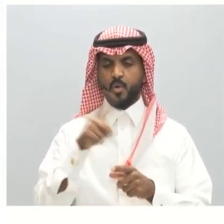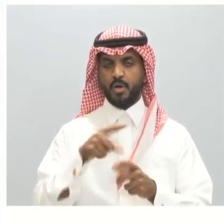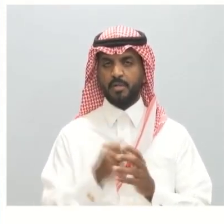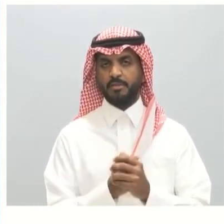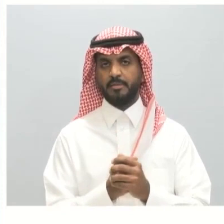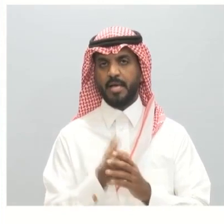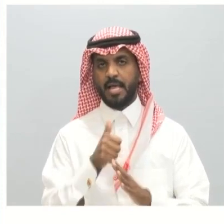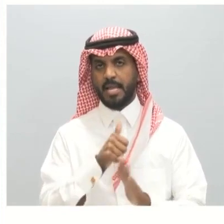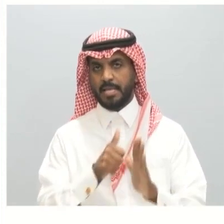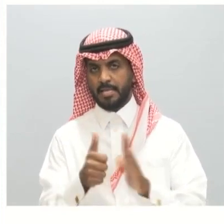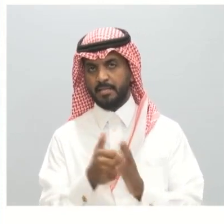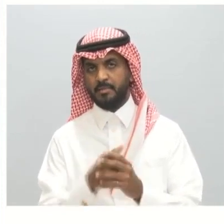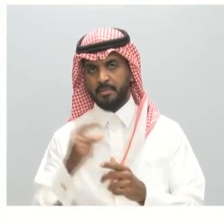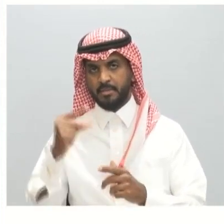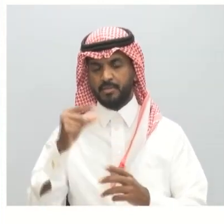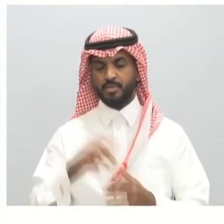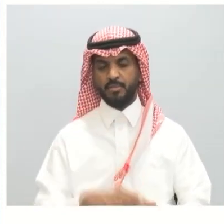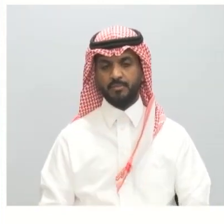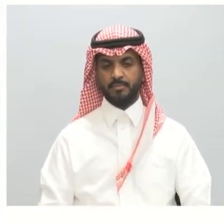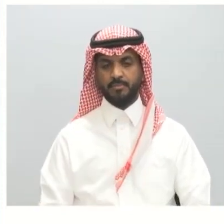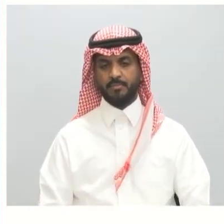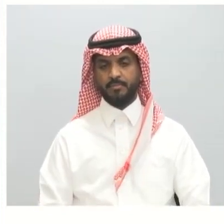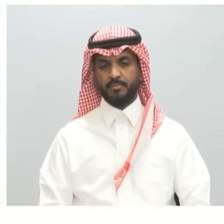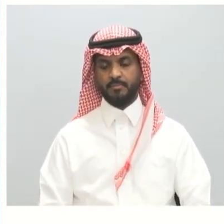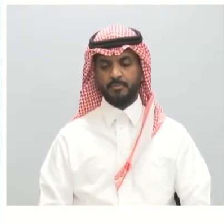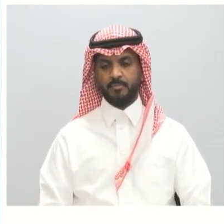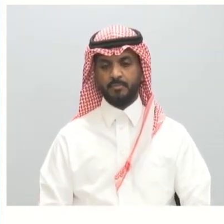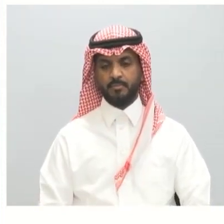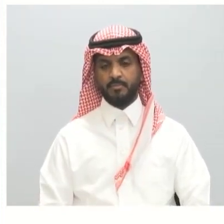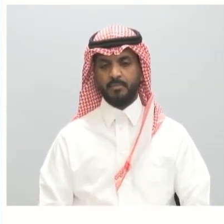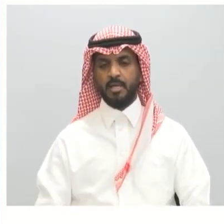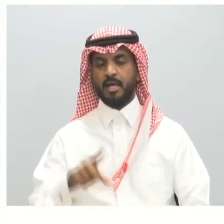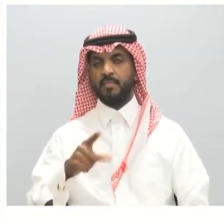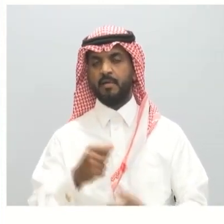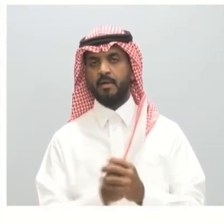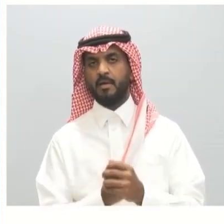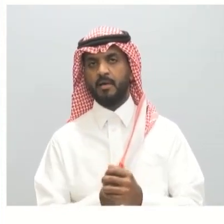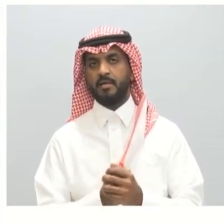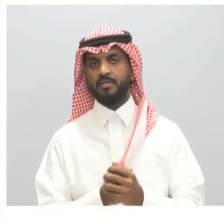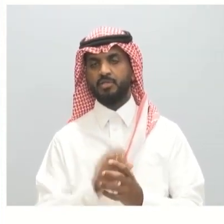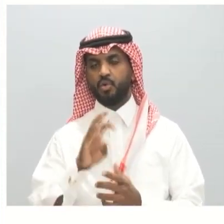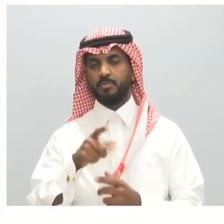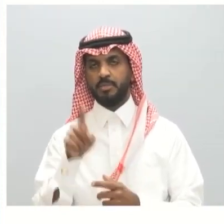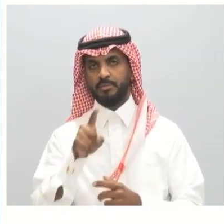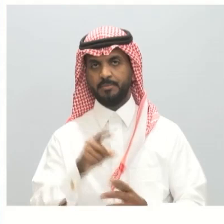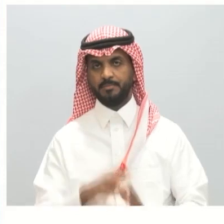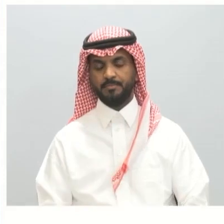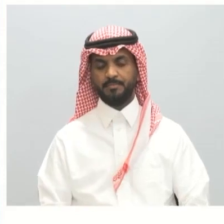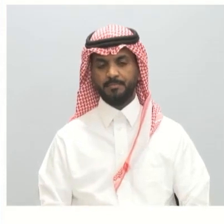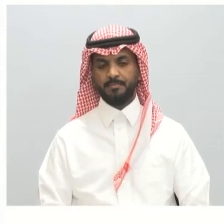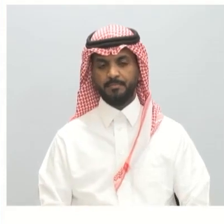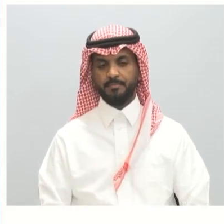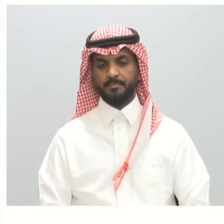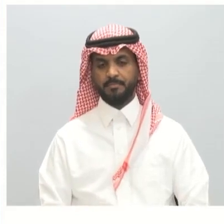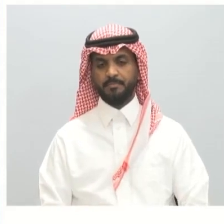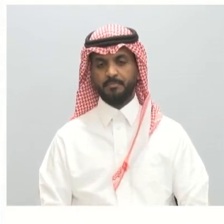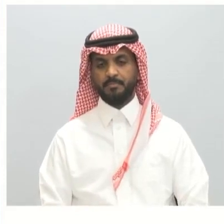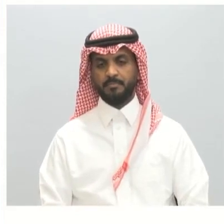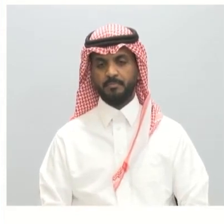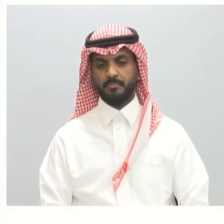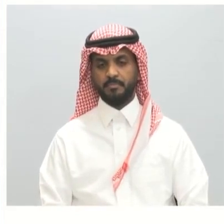القياده بالدرجات اذا كانت هذا هذا حل او التدريب